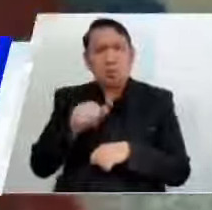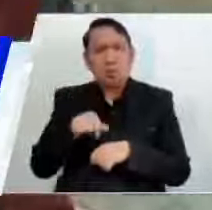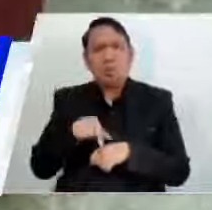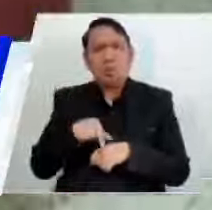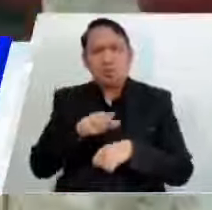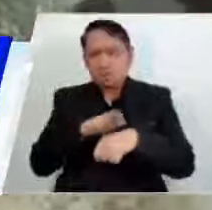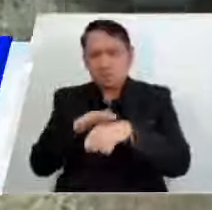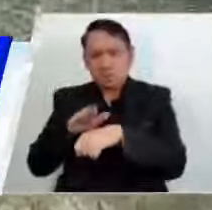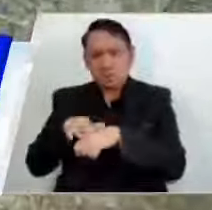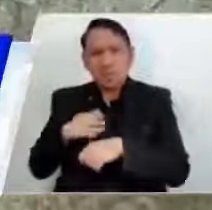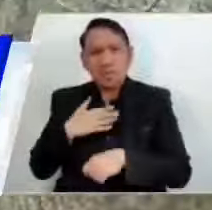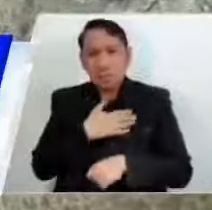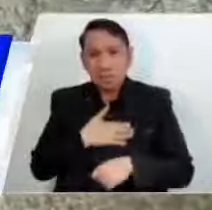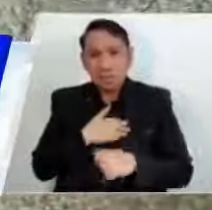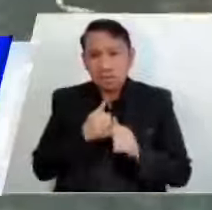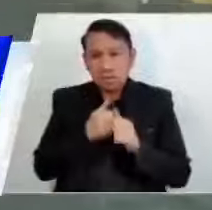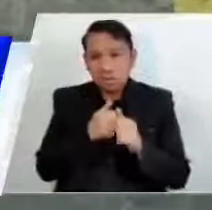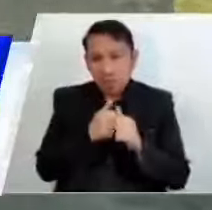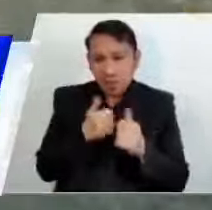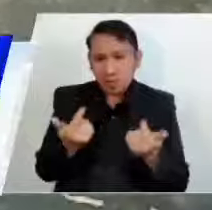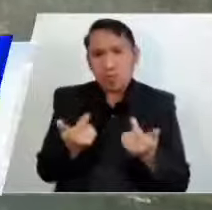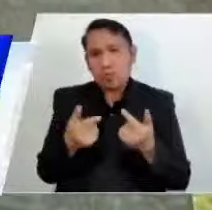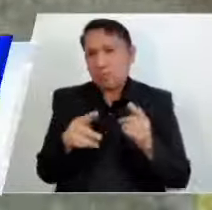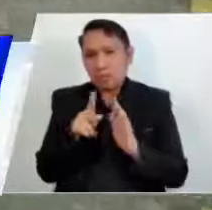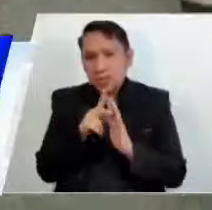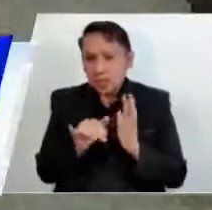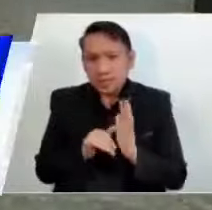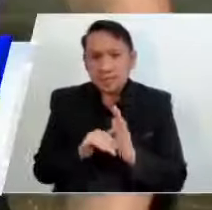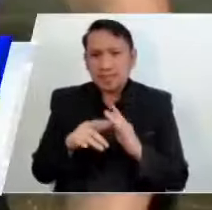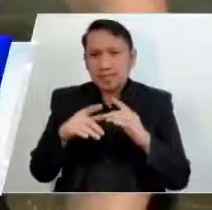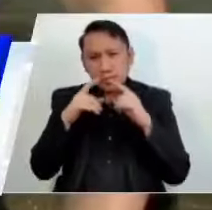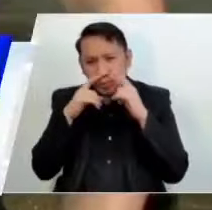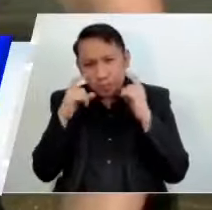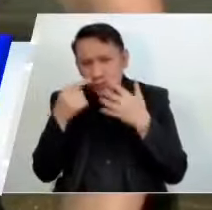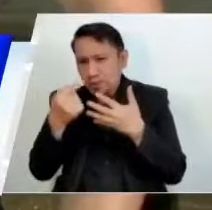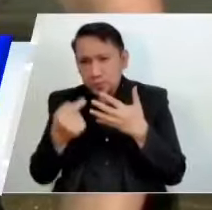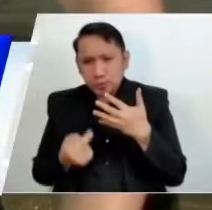health protocols. Makipagtulungan po tayo, makikooperate po tayo sa mga